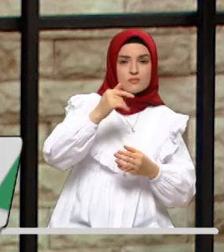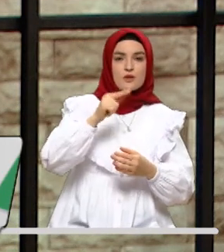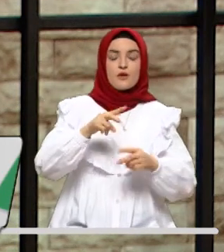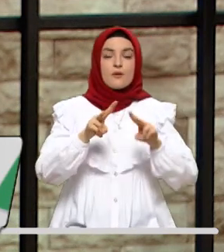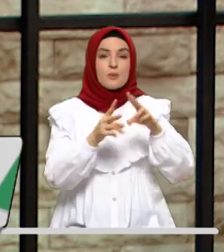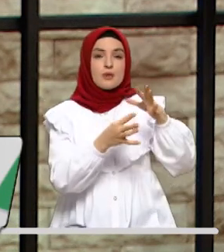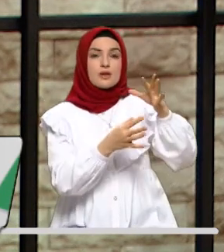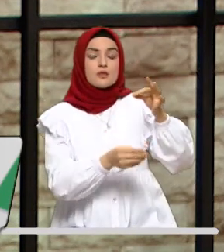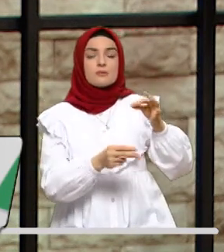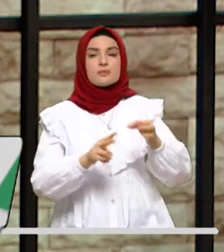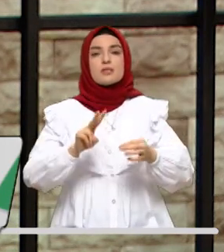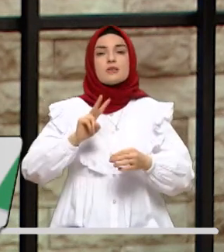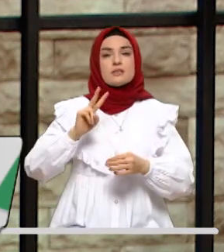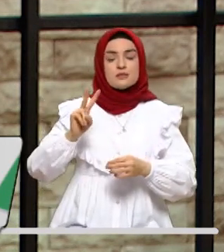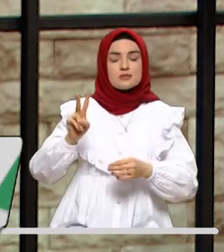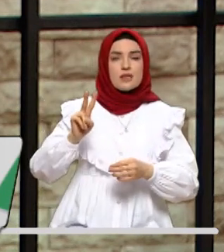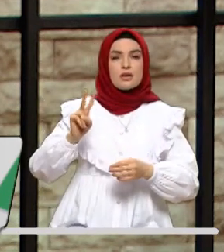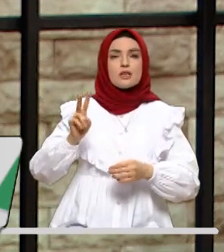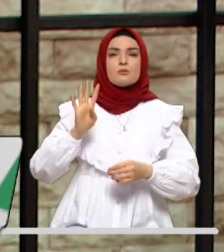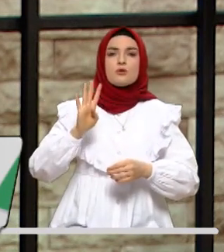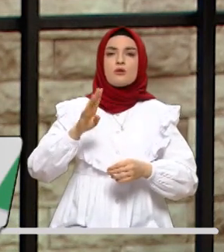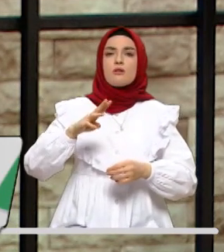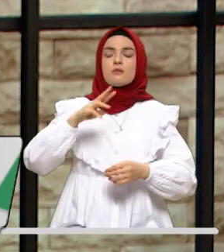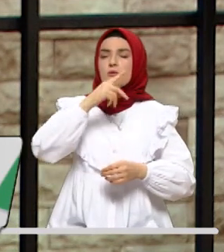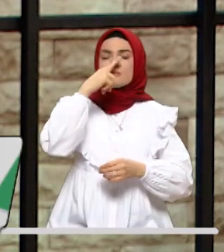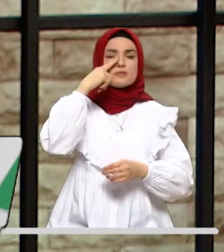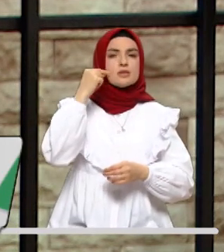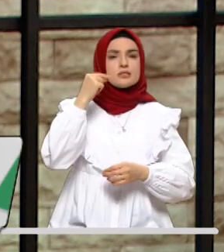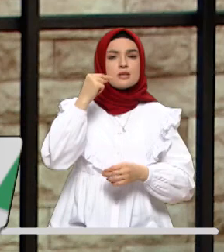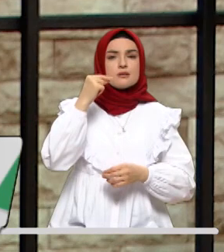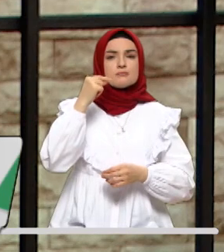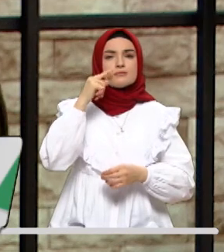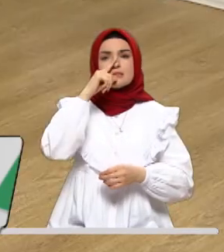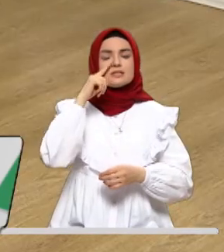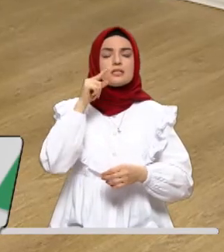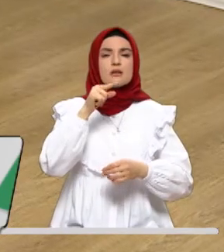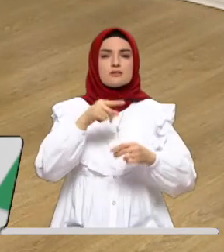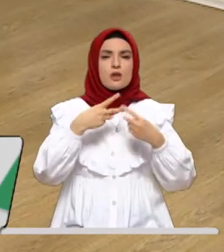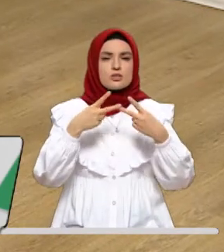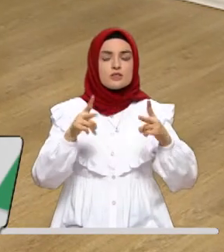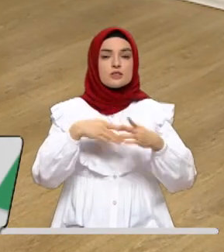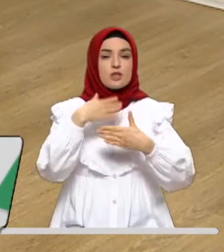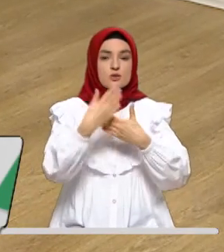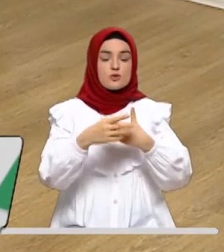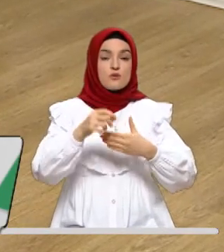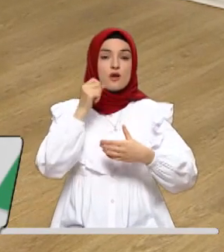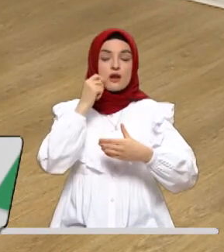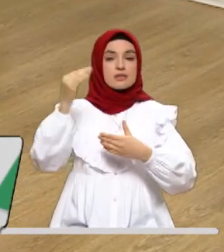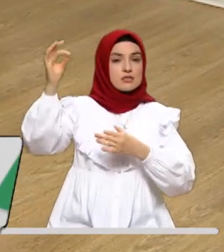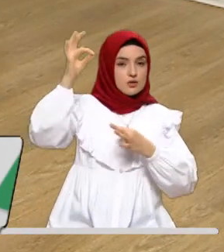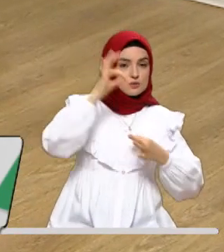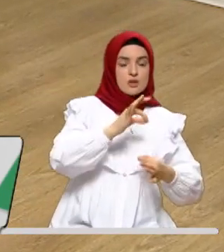Akif 24 Nisan 1920'de yani meclis açıldıktan bir gün sonra Ankara'ya ulaşmış. Ondan